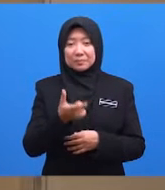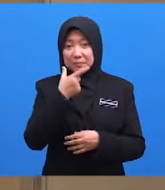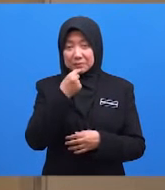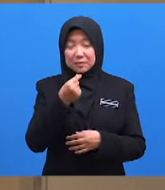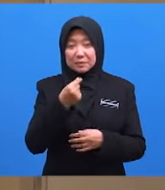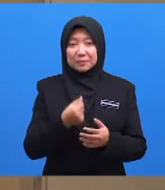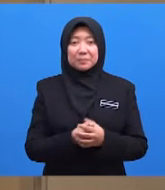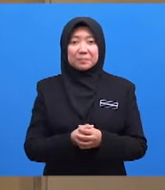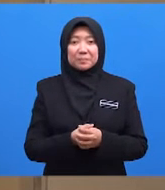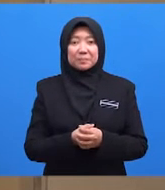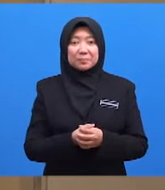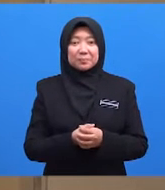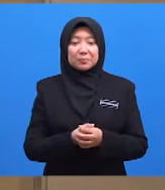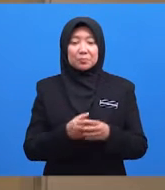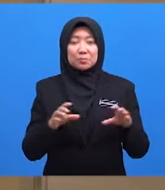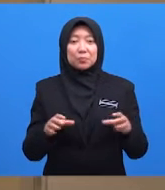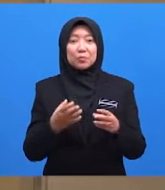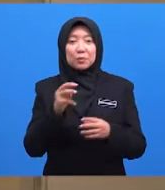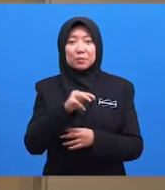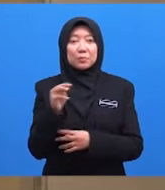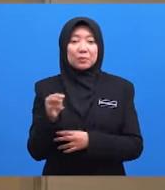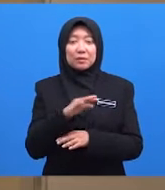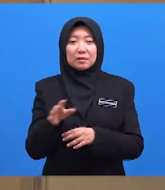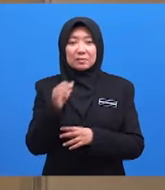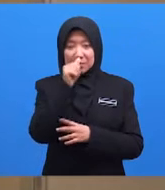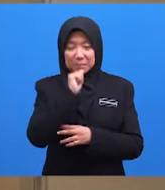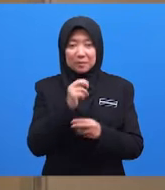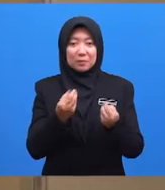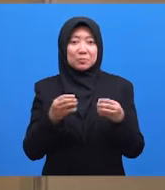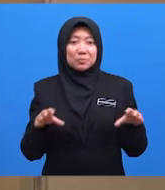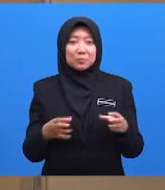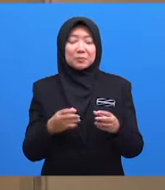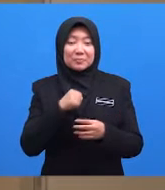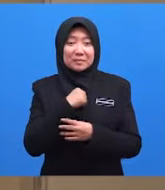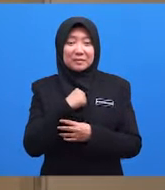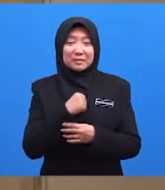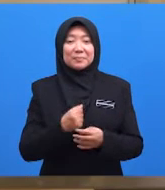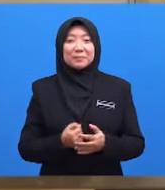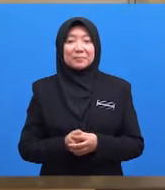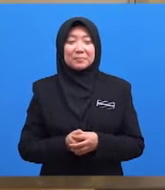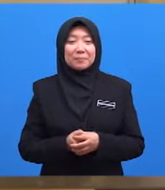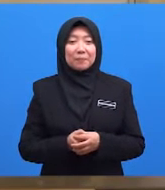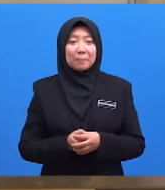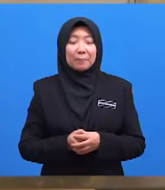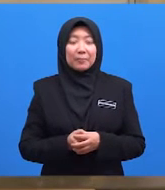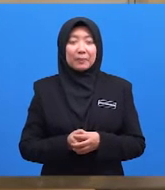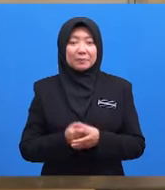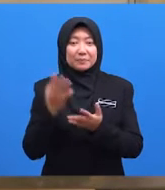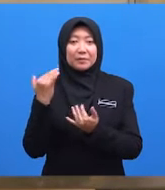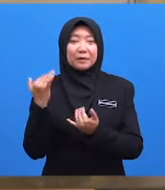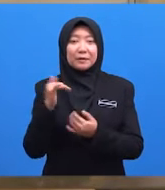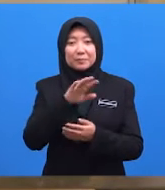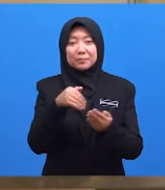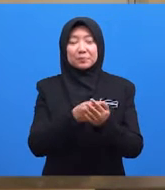yang lazat pasti membuatkan murid-murid tidak sabar mahu mencubanya sendiri. Cikgu